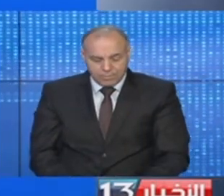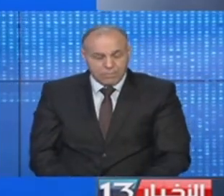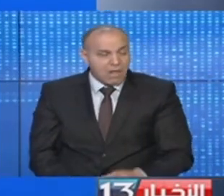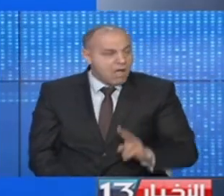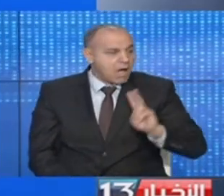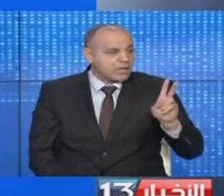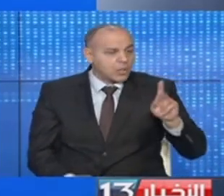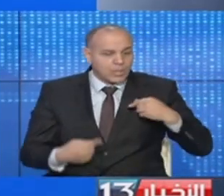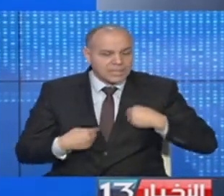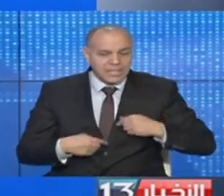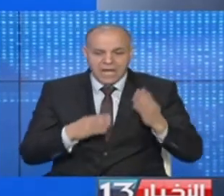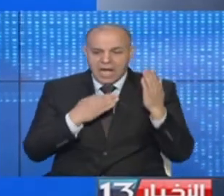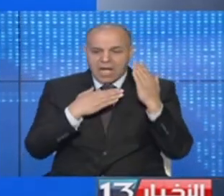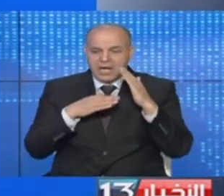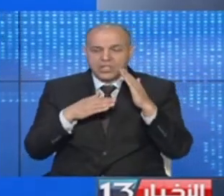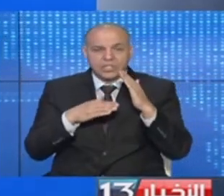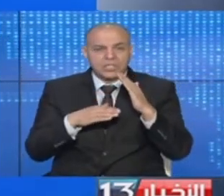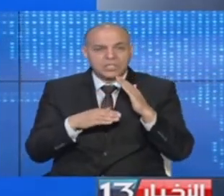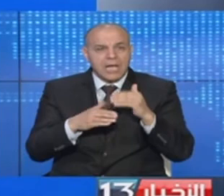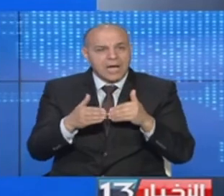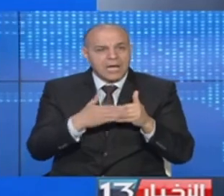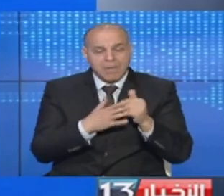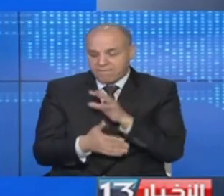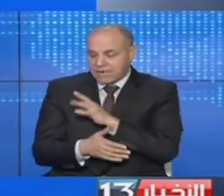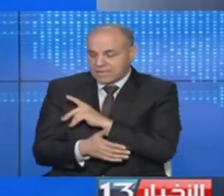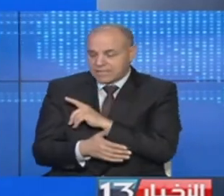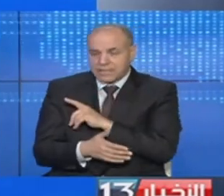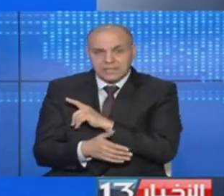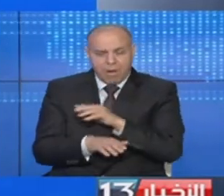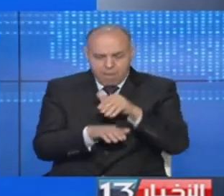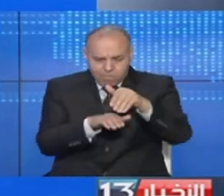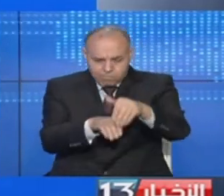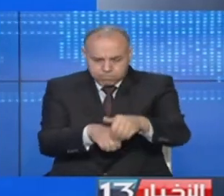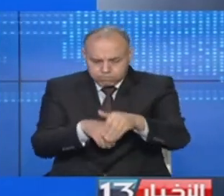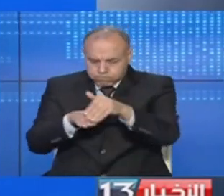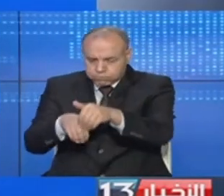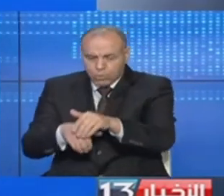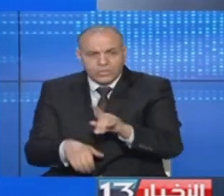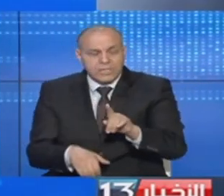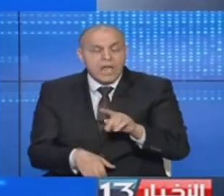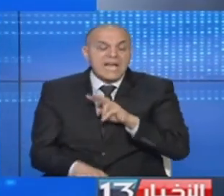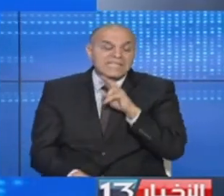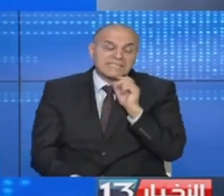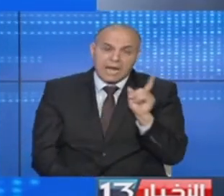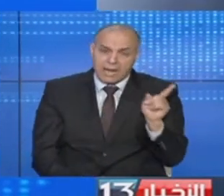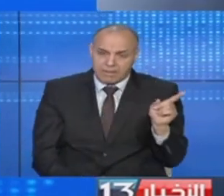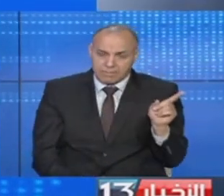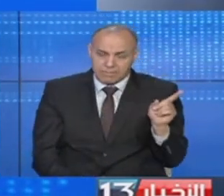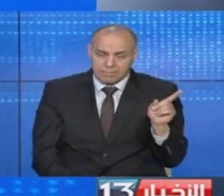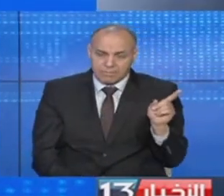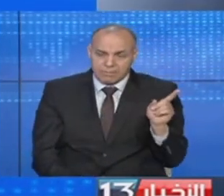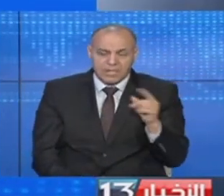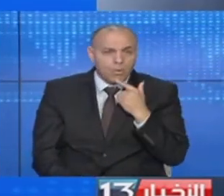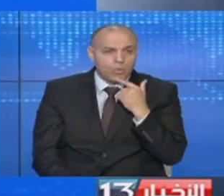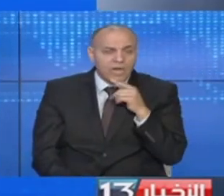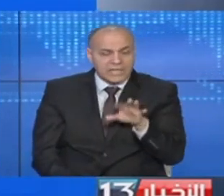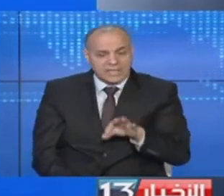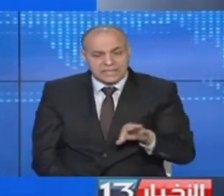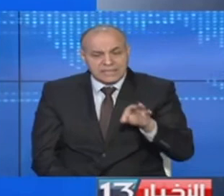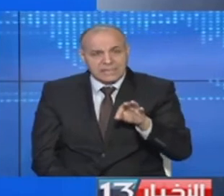أدانت وزارة الخارجية والمغتربين الفلسطينية الحفريات التي تنفذها سلطات الاحتلال الإسرائيلي في